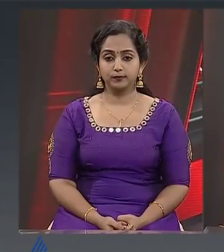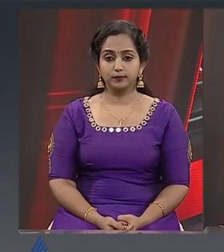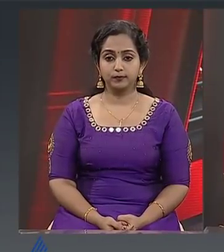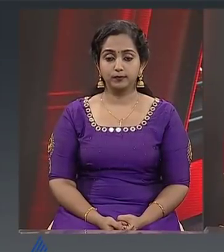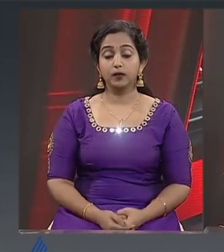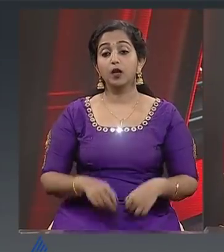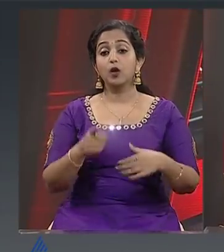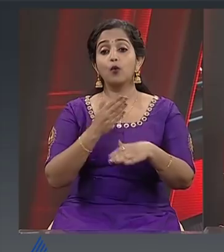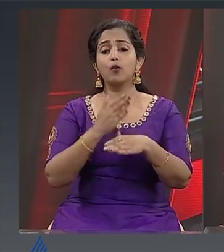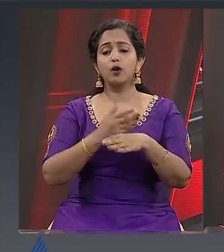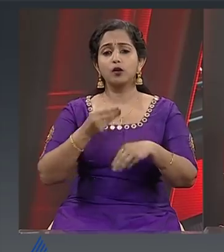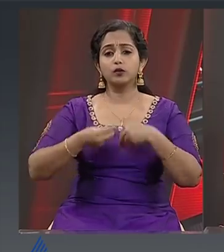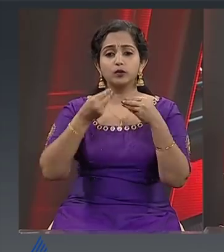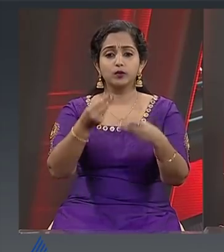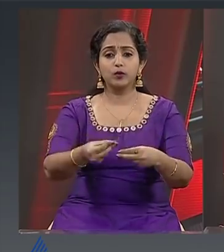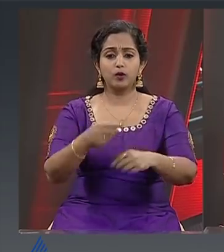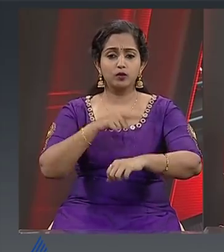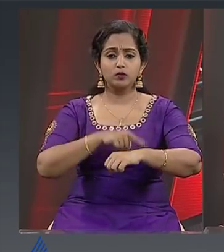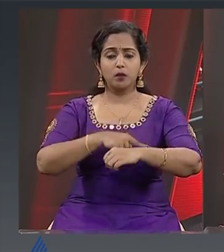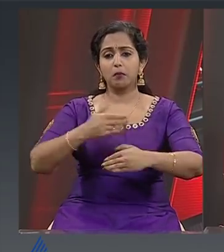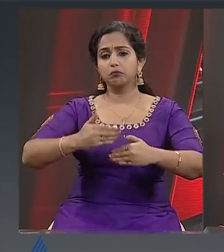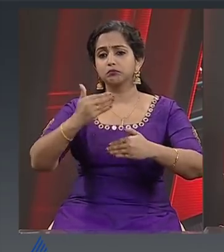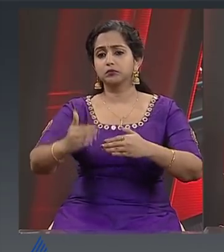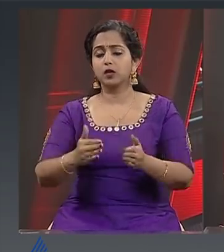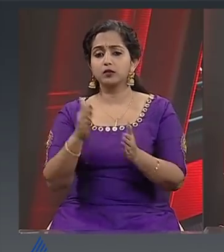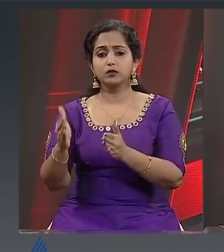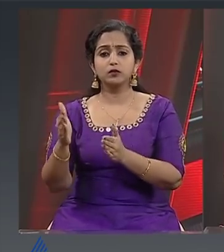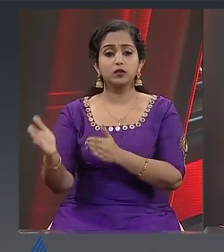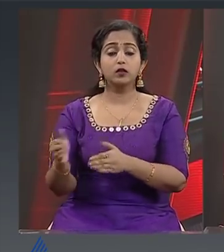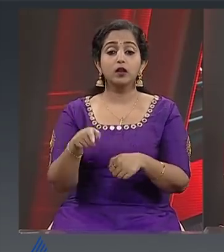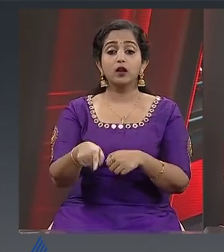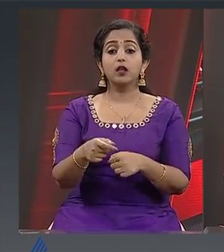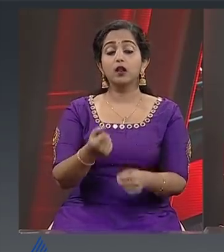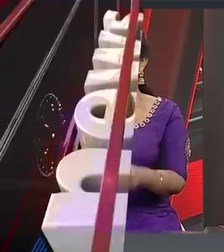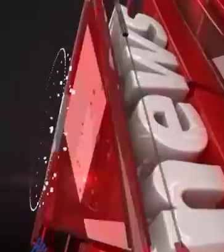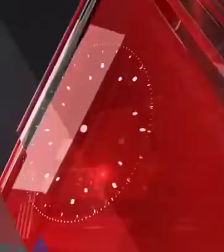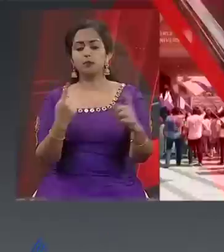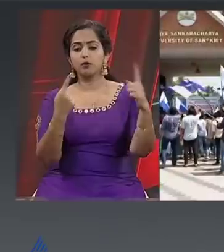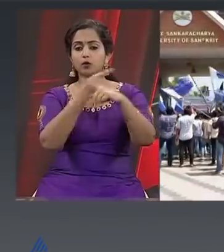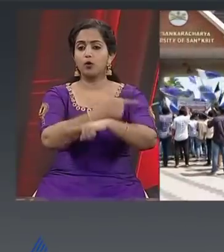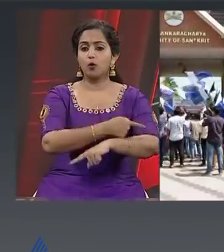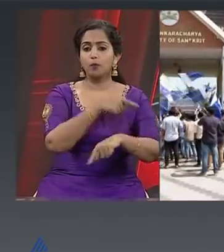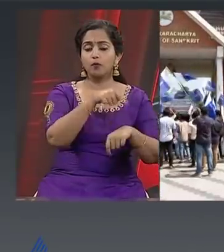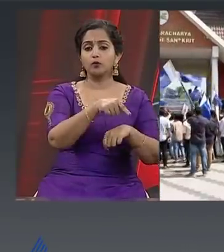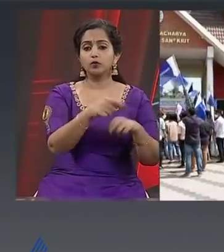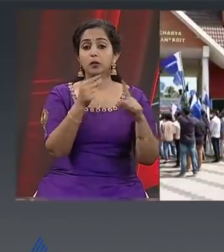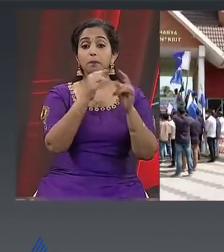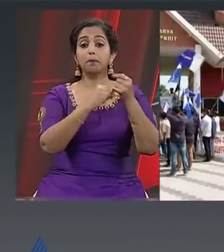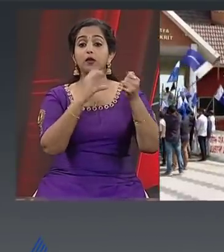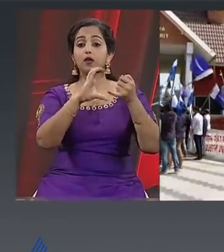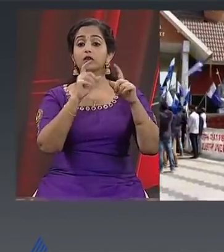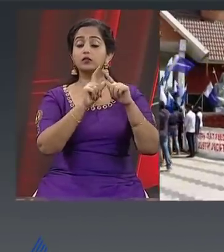നിയമനങ്ങൾ നീളുന്നതിലും പിൻവാതിൽ നിയമനങ്ങളിലും സർക്കാരിനെതിരെ പ്രതിഷേധം കടുപ്പിച്ച് യുവജന സംഘടനകളും PSC ഉദ്യോഗാർത്ഥികളും.